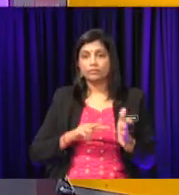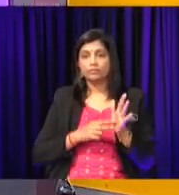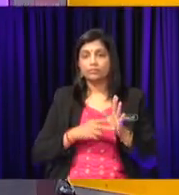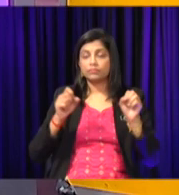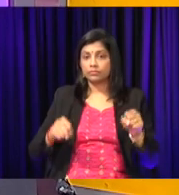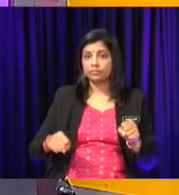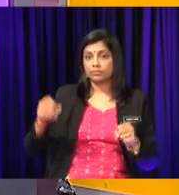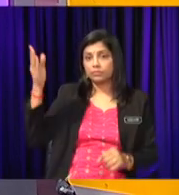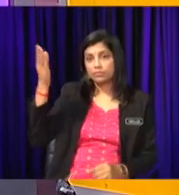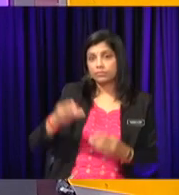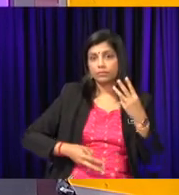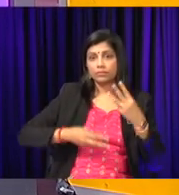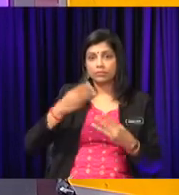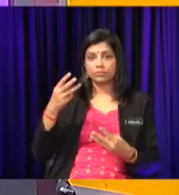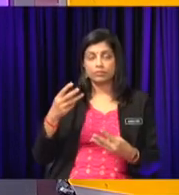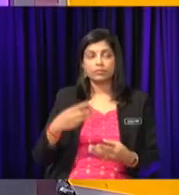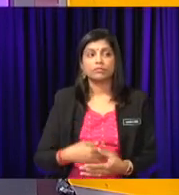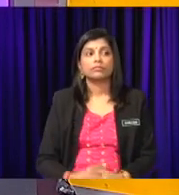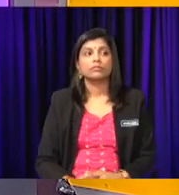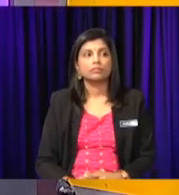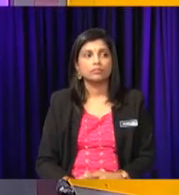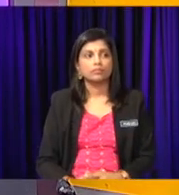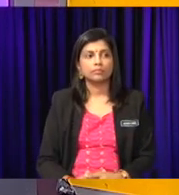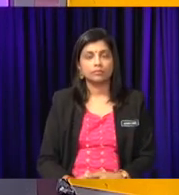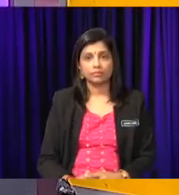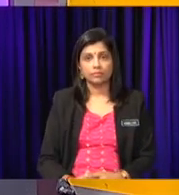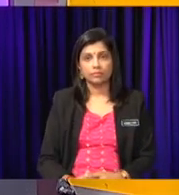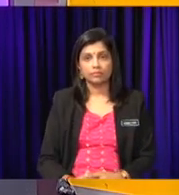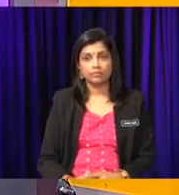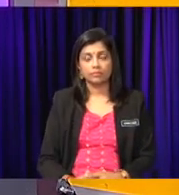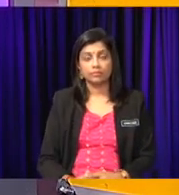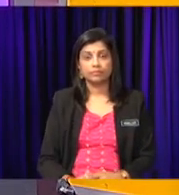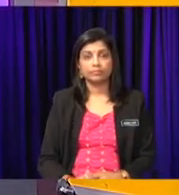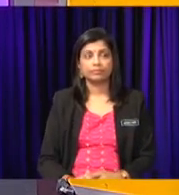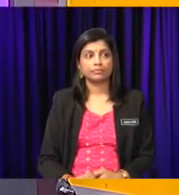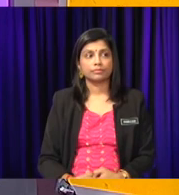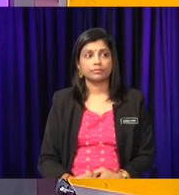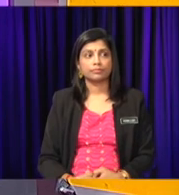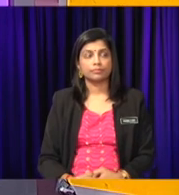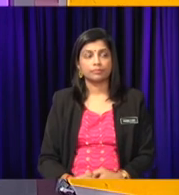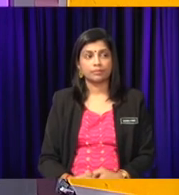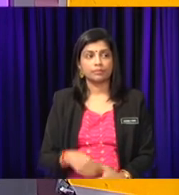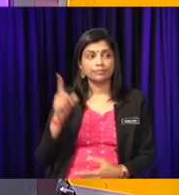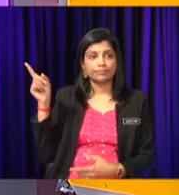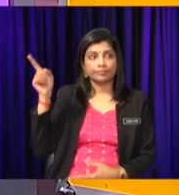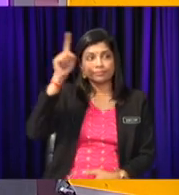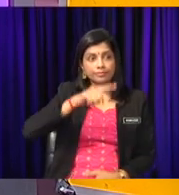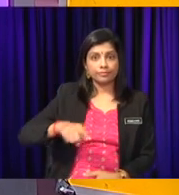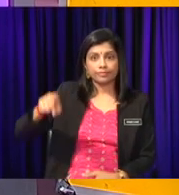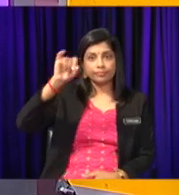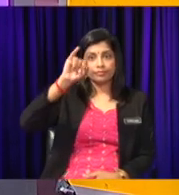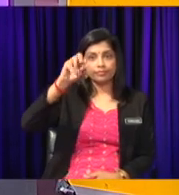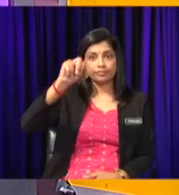ini perkataan yang kita cari mendapat obat oke yang ini adalah perkataan sinonim